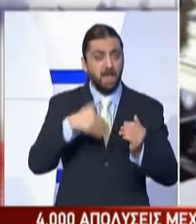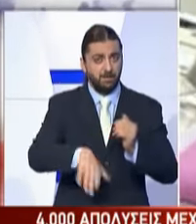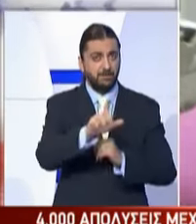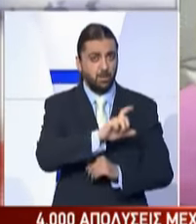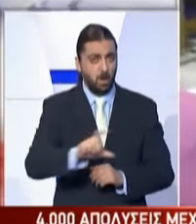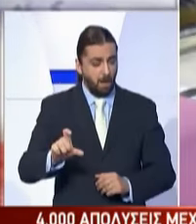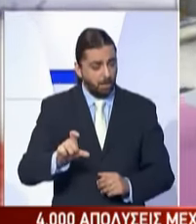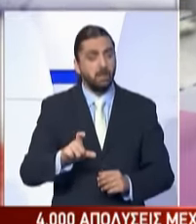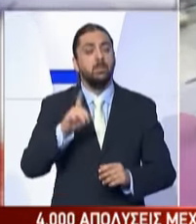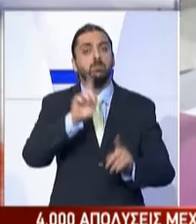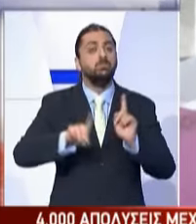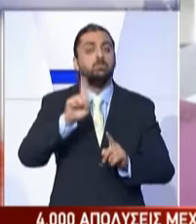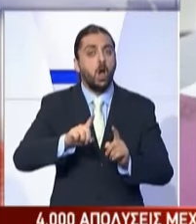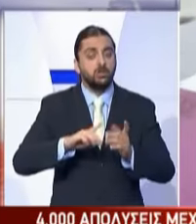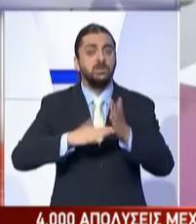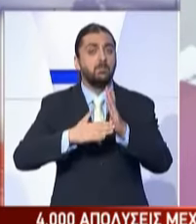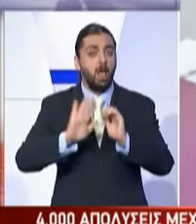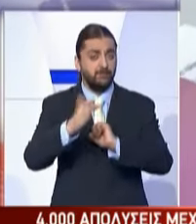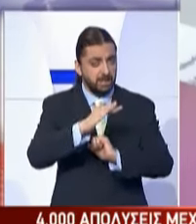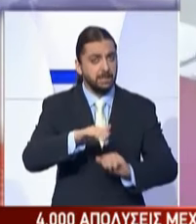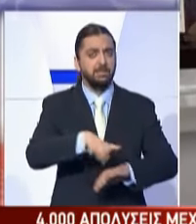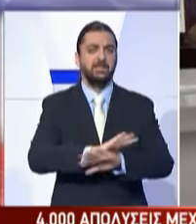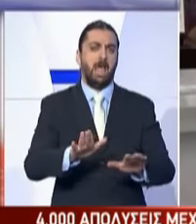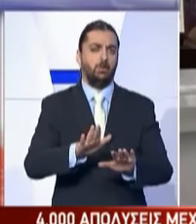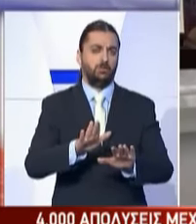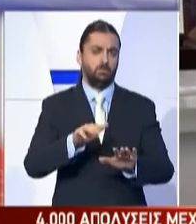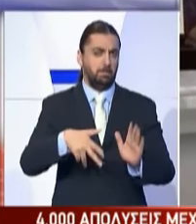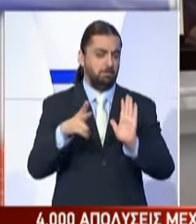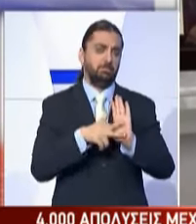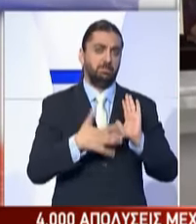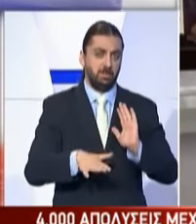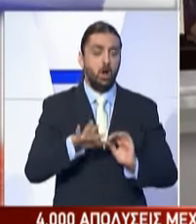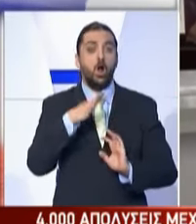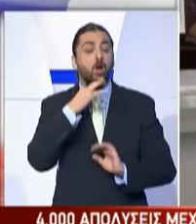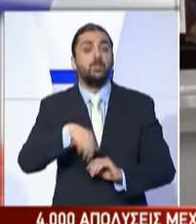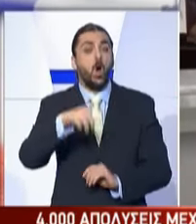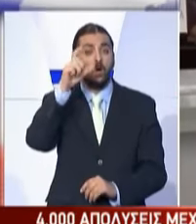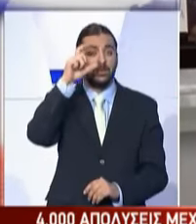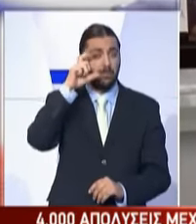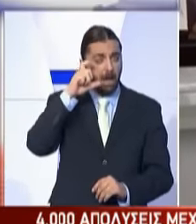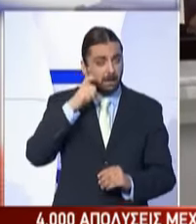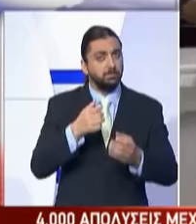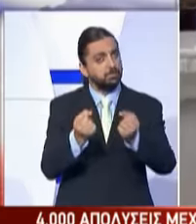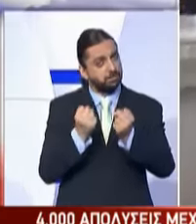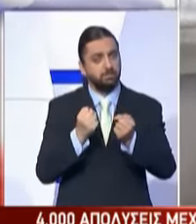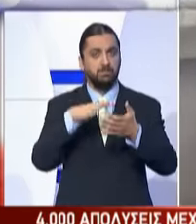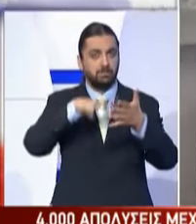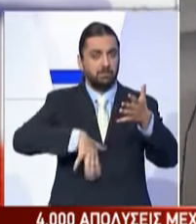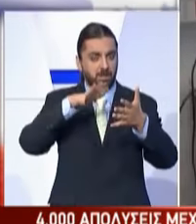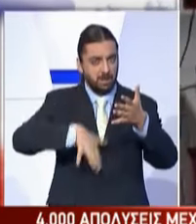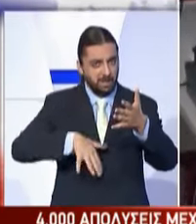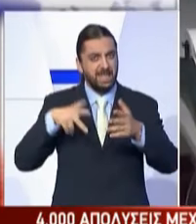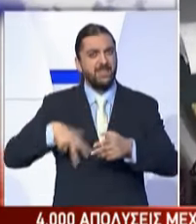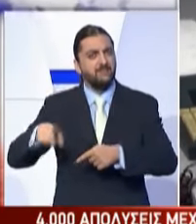κλειδώνει η λίστα των 2.000 υπαλλήλων προς αποχώρηση, καθώς όπως αναφέρουν στα χέρια του Πρωθυπουργού, βρίσκεται ήδη η έκθεση Επιτροπής Κυβερνητικών